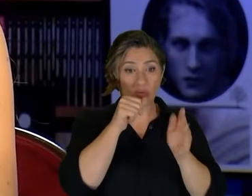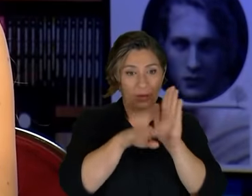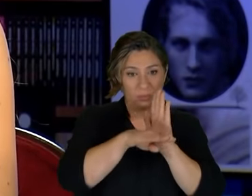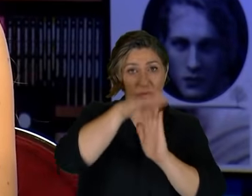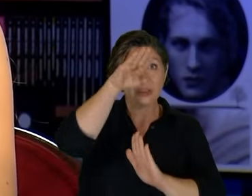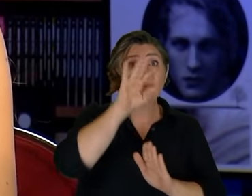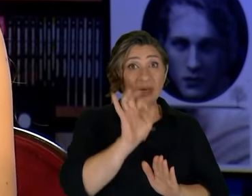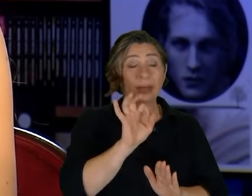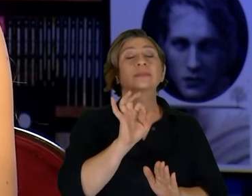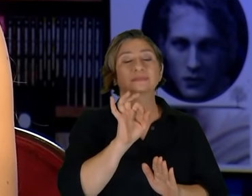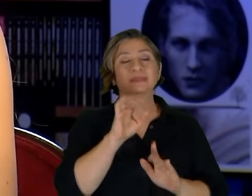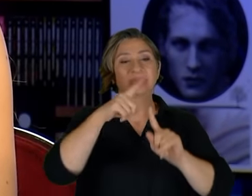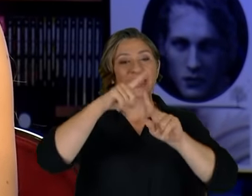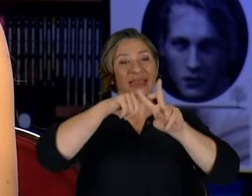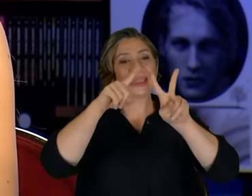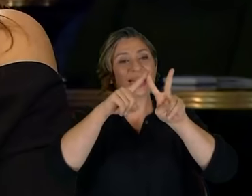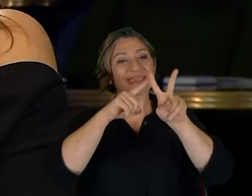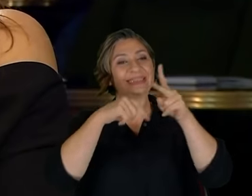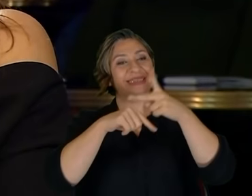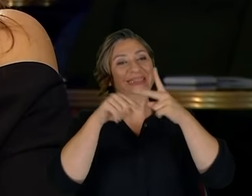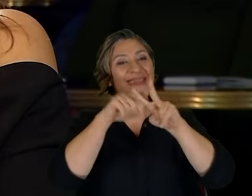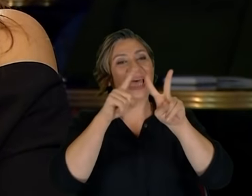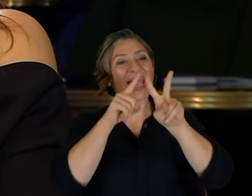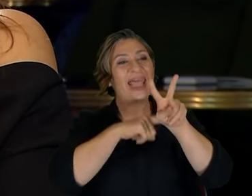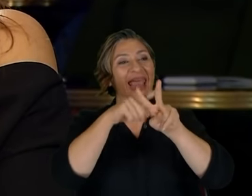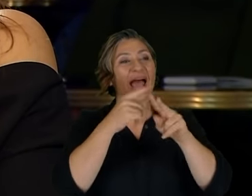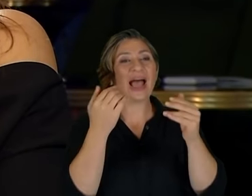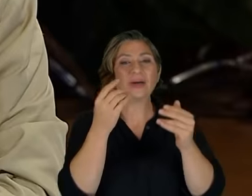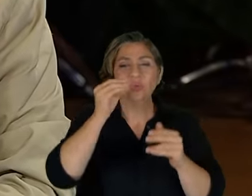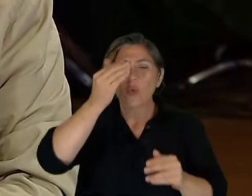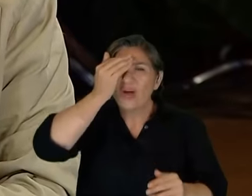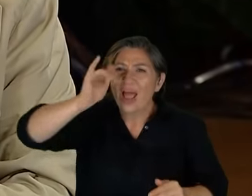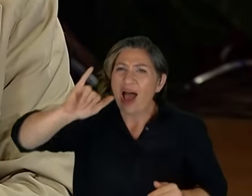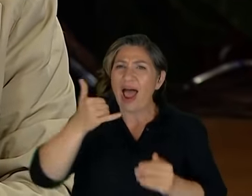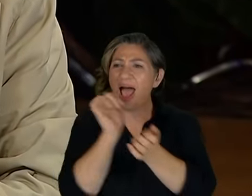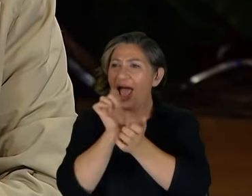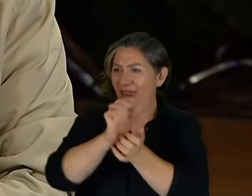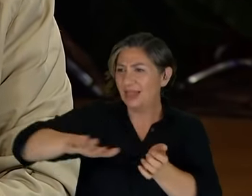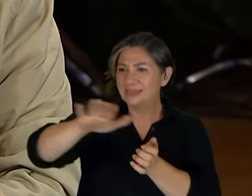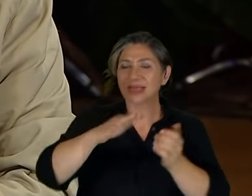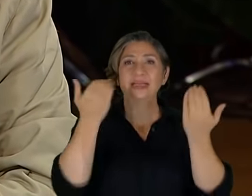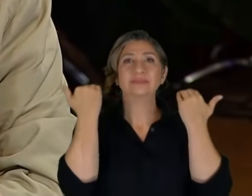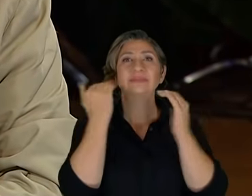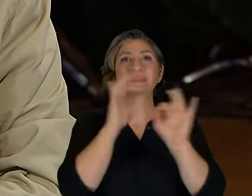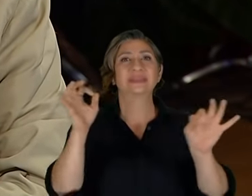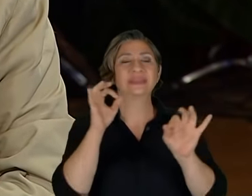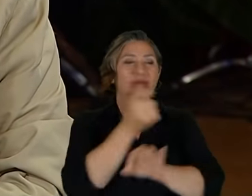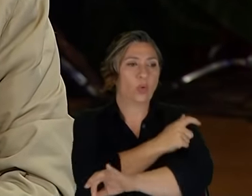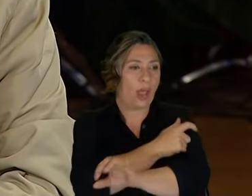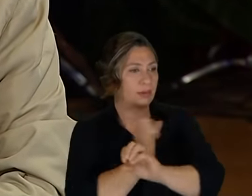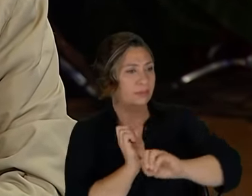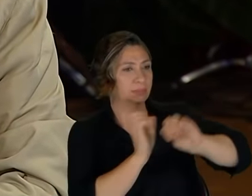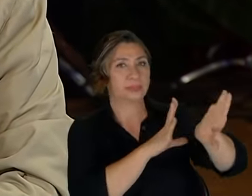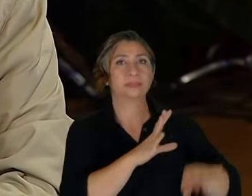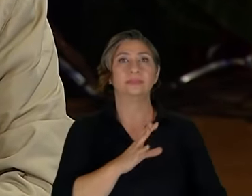Yükselince. Evet. Tanzanya'daki aşırı yoksul ailelerin çocuklarını yetimhaneye yollamak zorunda kalmaları üzerine. When the Water